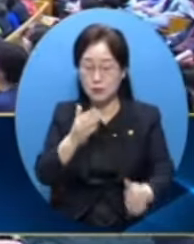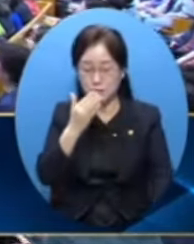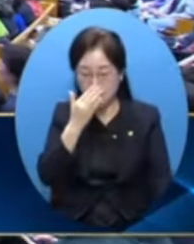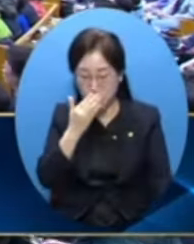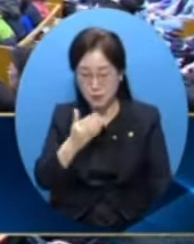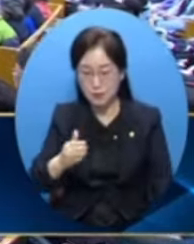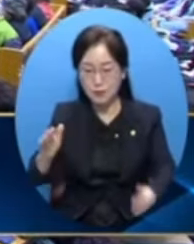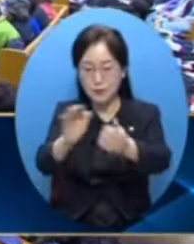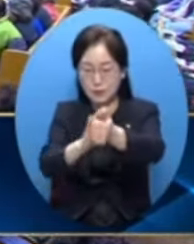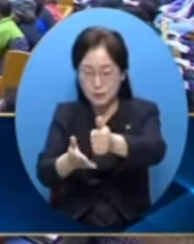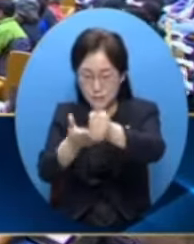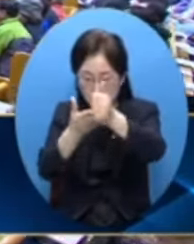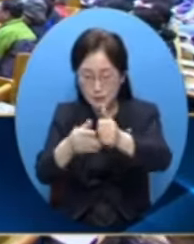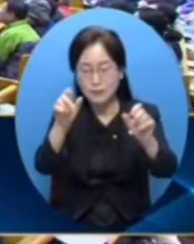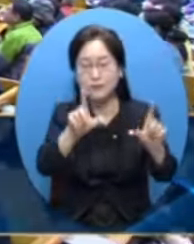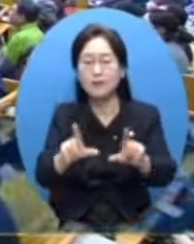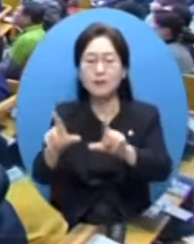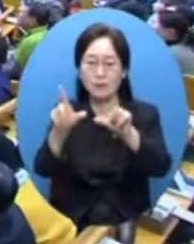통하여서